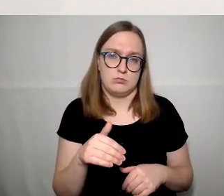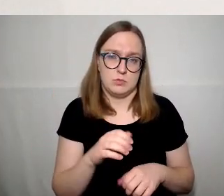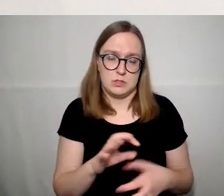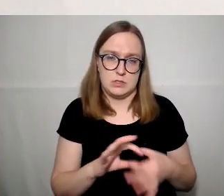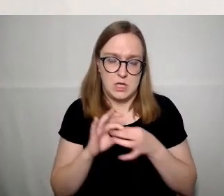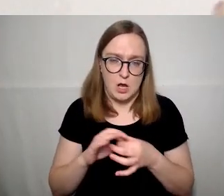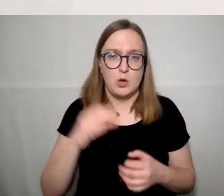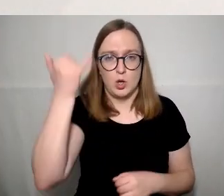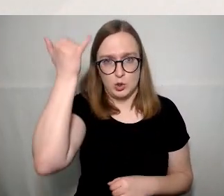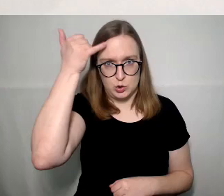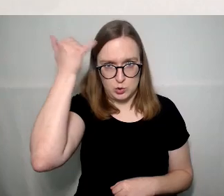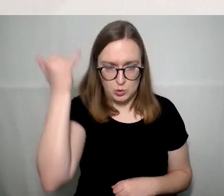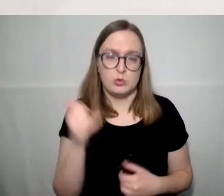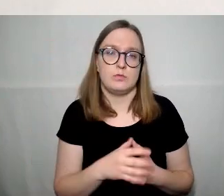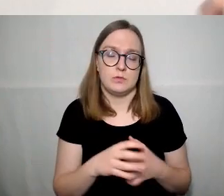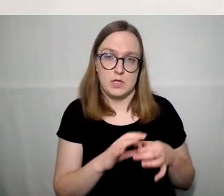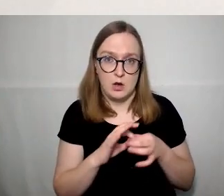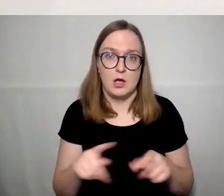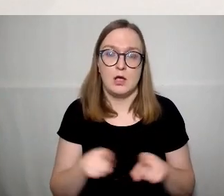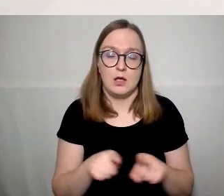partija. Tai pradžioje